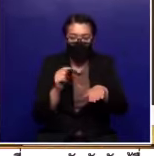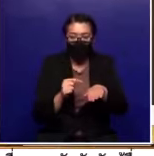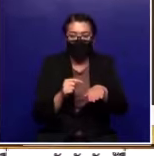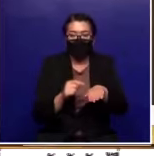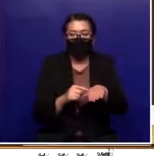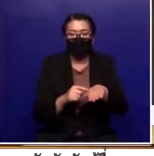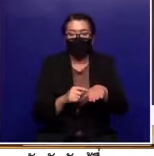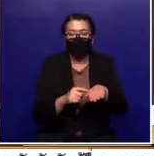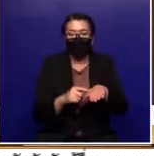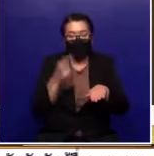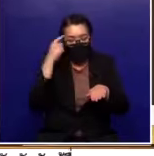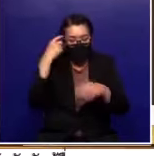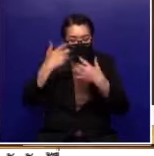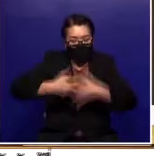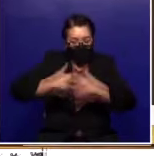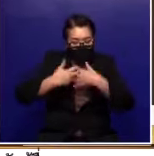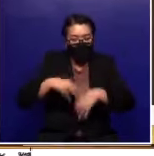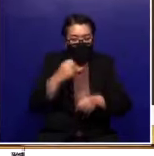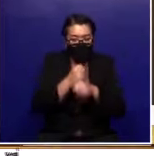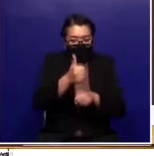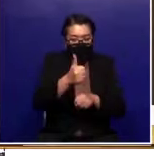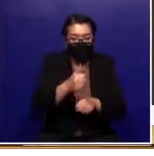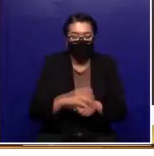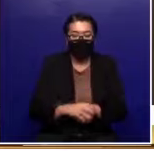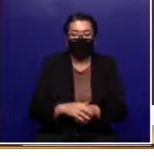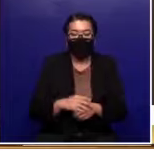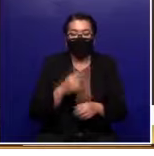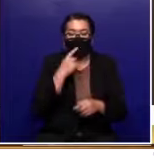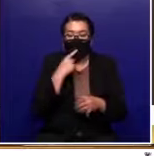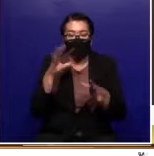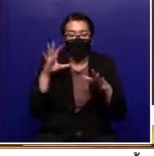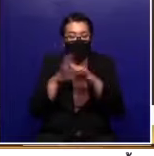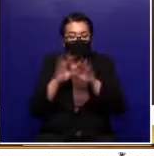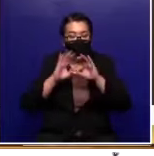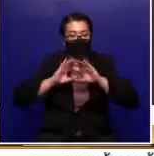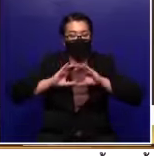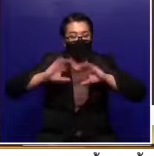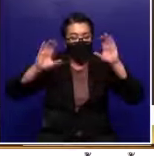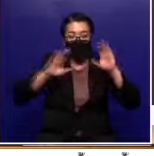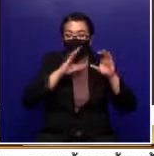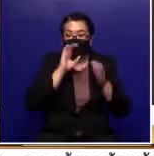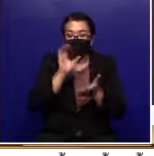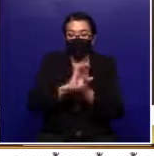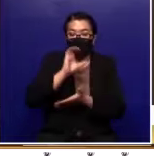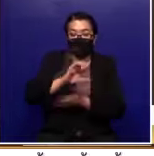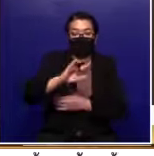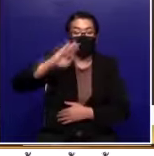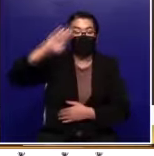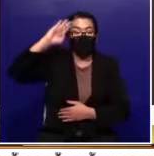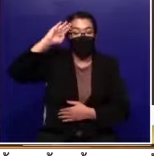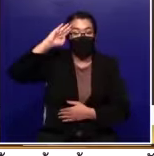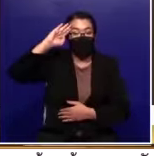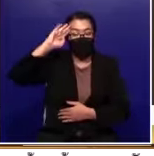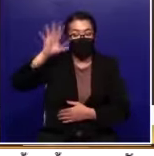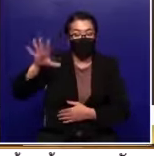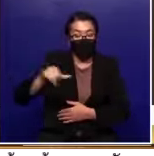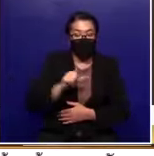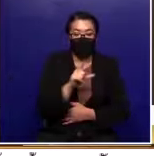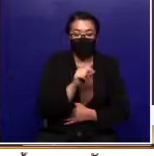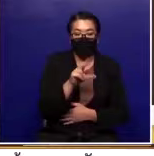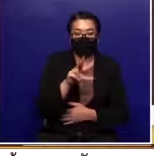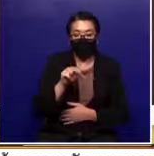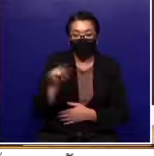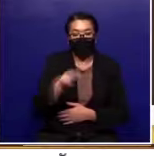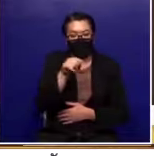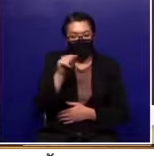ได้ทำแล้วแล้วก็พูดกันถึงในนามของรัฐบาลครับว่าถ้างบของกองทัพเนี่ยอย่างน้อยเอาสัก 20-30% ได้ไหมใ